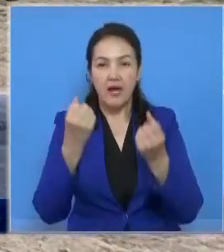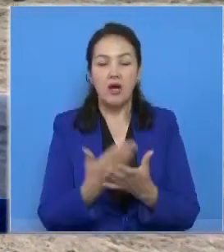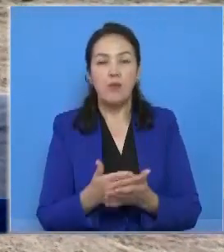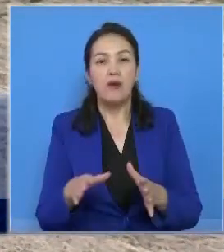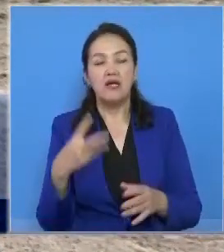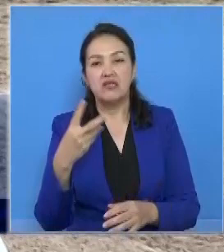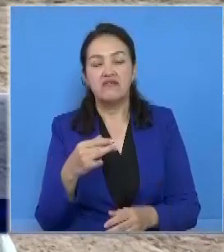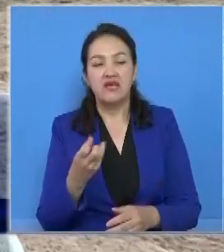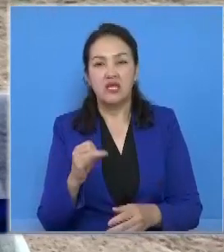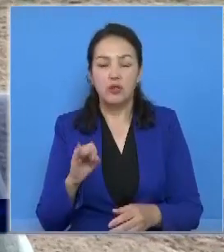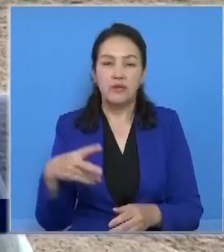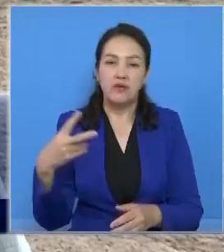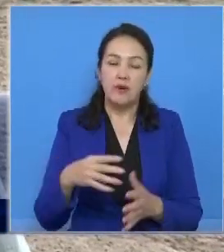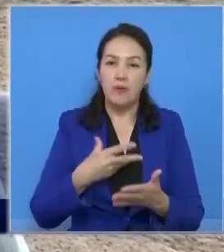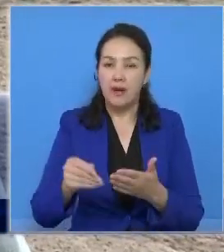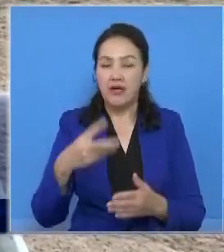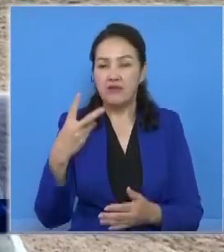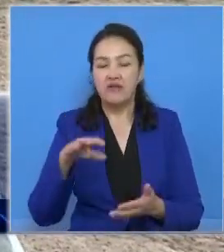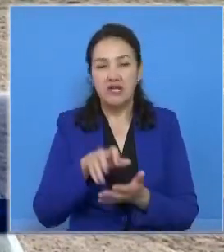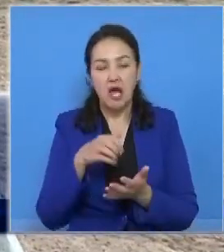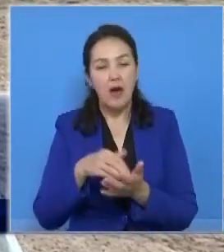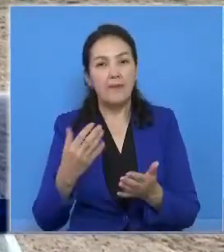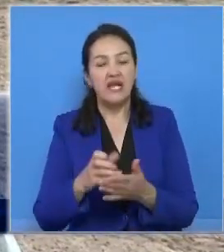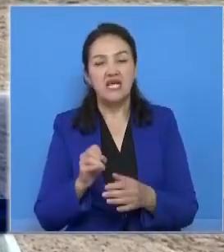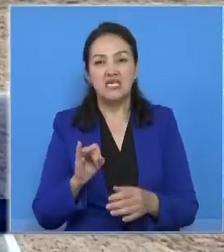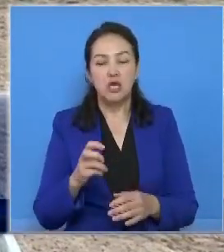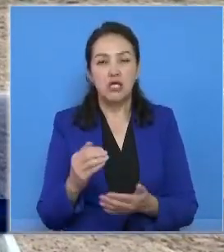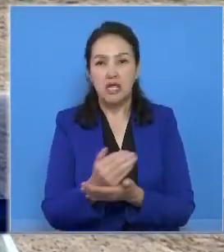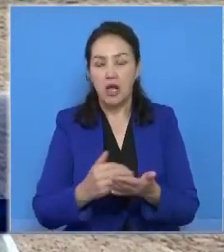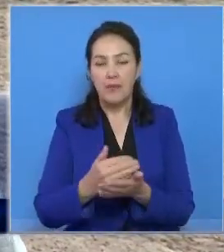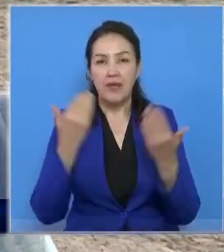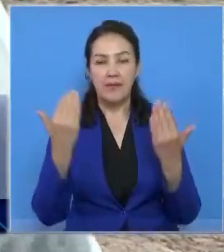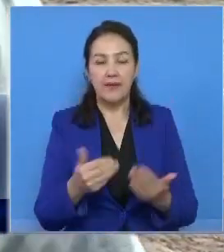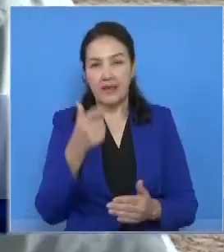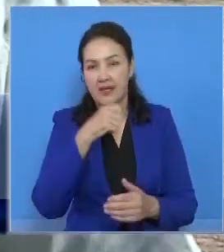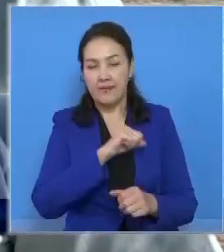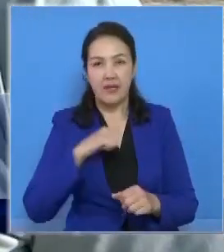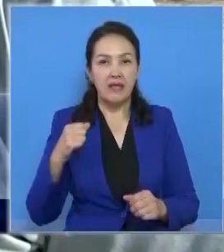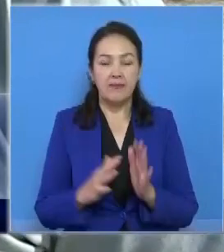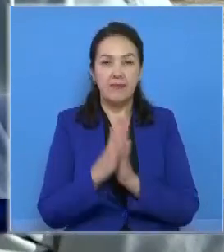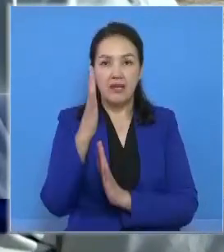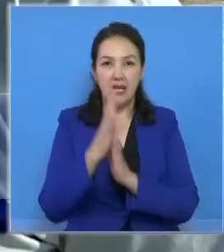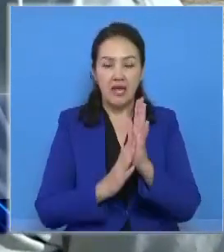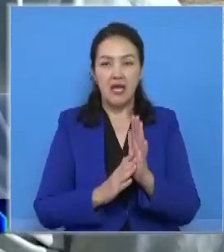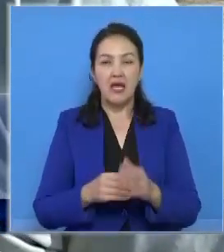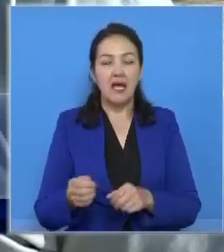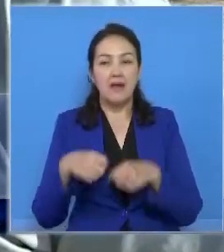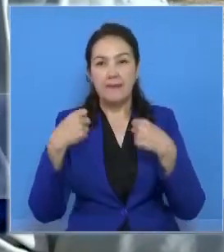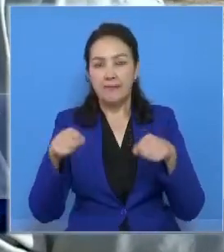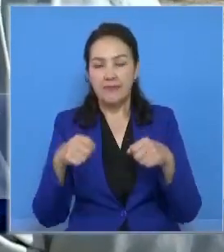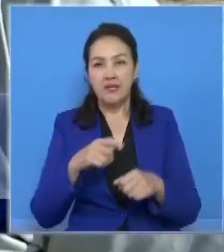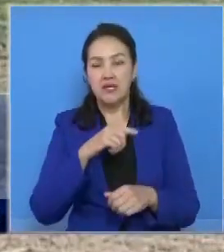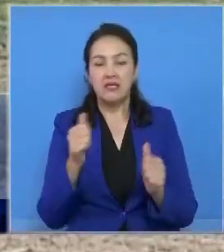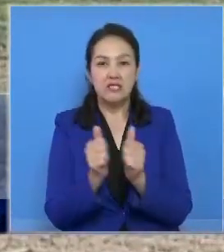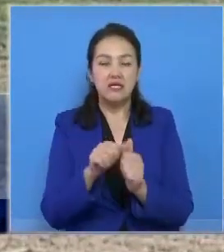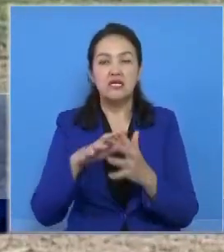«Казагрофинансы» в 2022 году купили 2 трактора, рулоновый пресс, косилку. Теперь сами себя обеспечиваем сеном. Остатки будем продавать в соседние